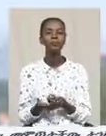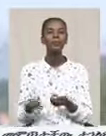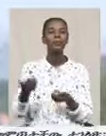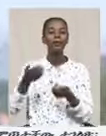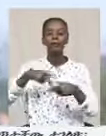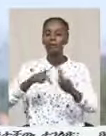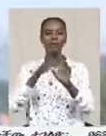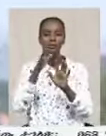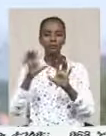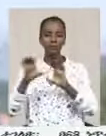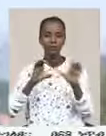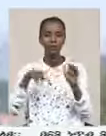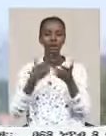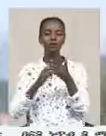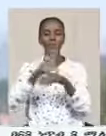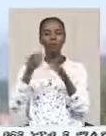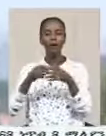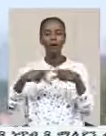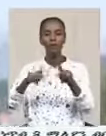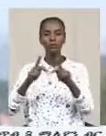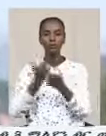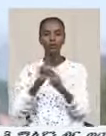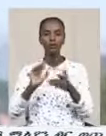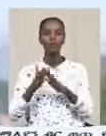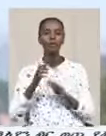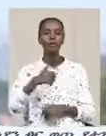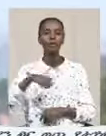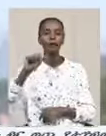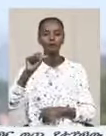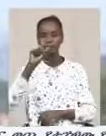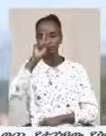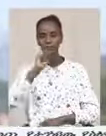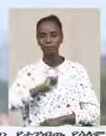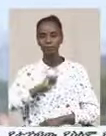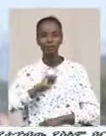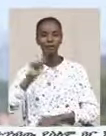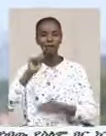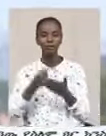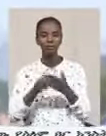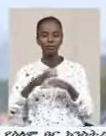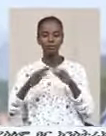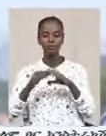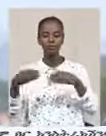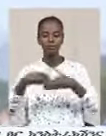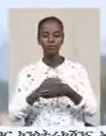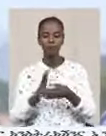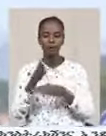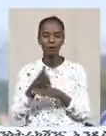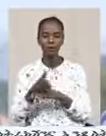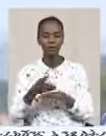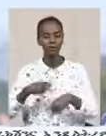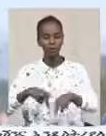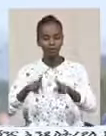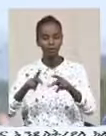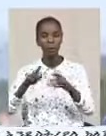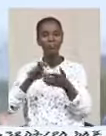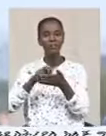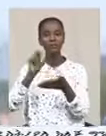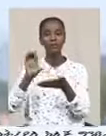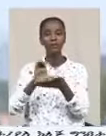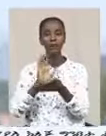እንዳይታረስ ይደረጋል። ከዚህ ሁሉ አርሶ አደሩ ነጻ ሆኖ የራሱን ከተማመነ ከሀገር ካረጋገጠ በእጁ ካስገባ በኋላ ያረሳል። ምርትና